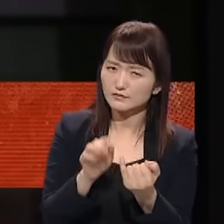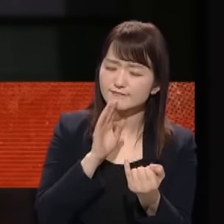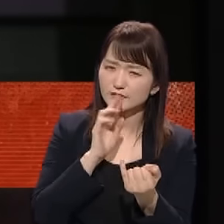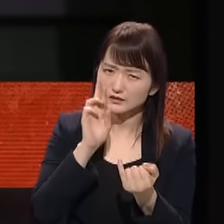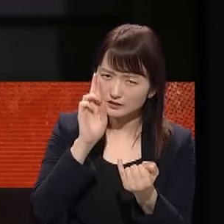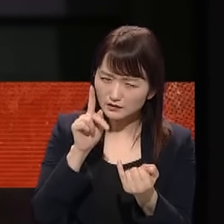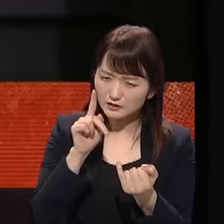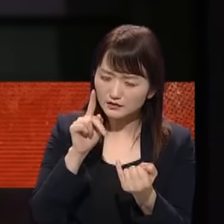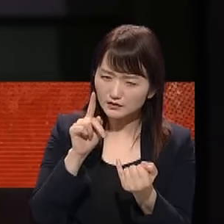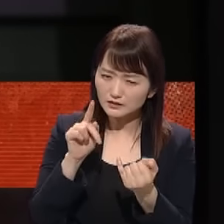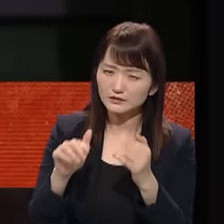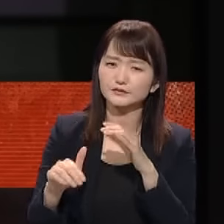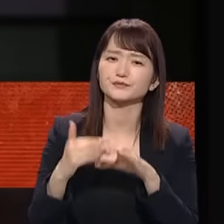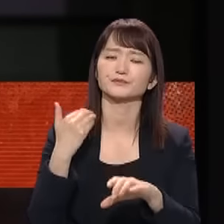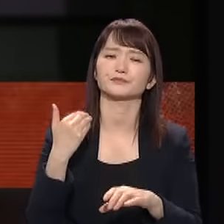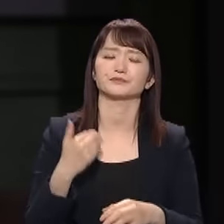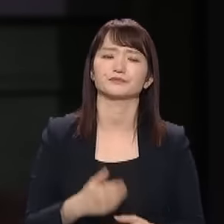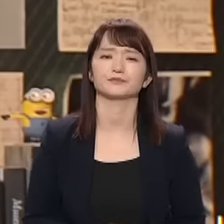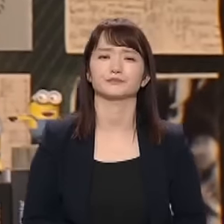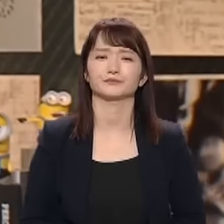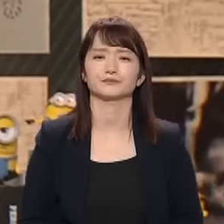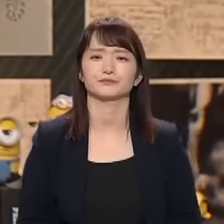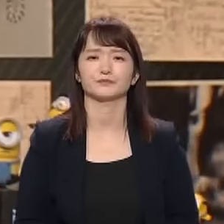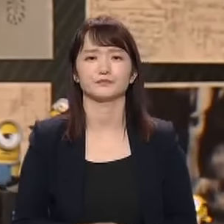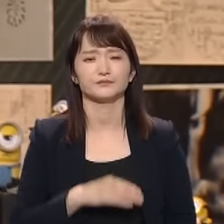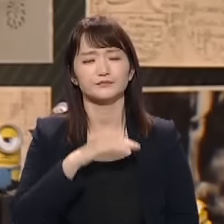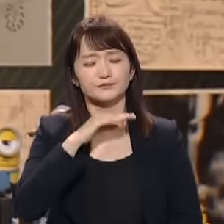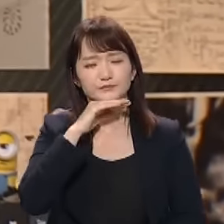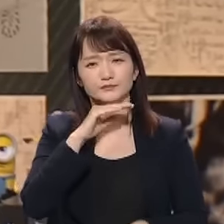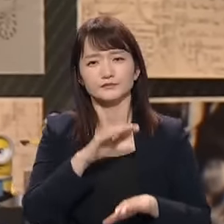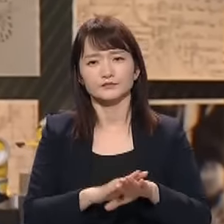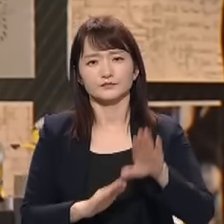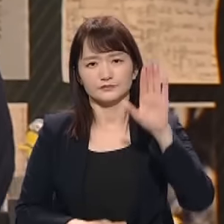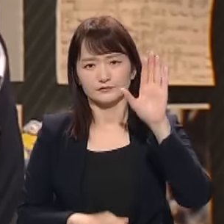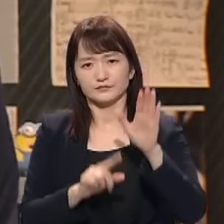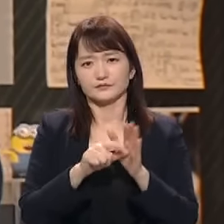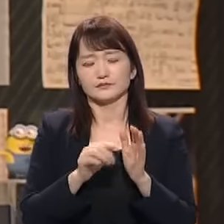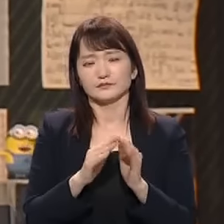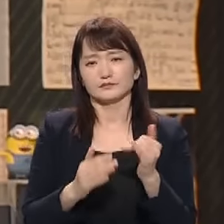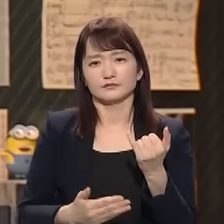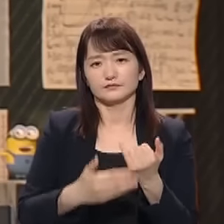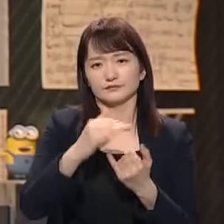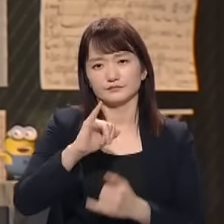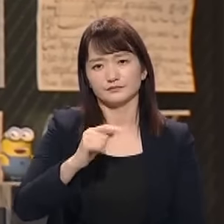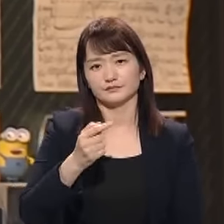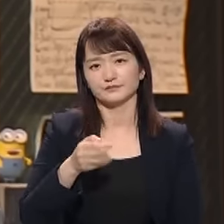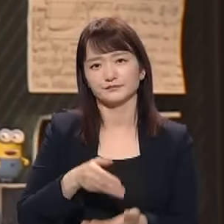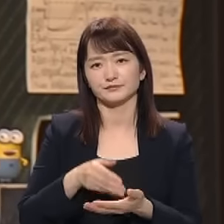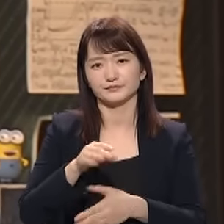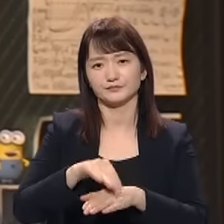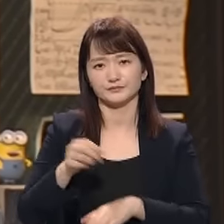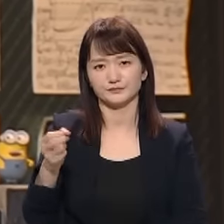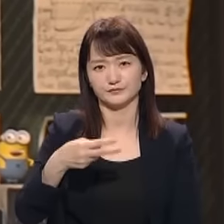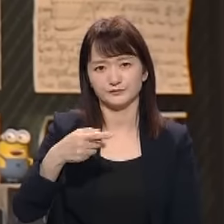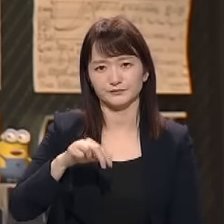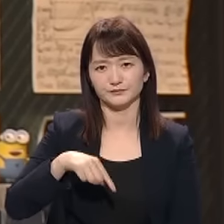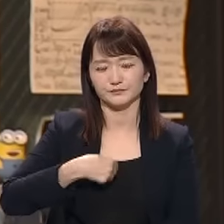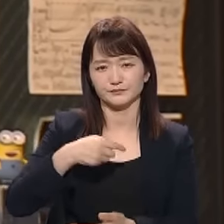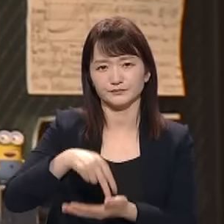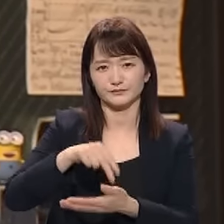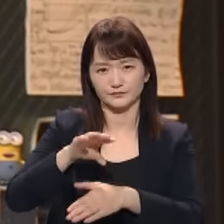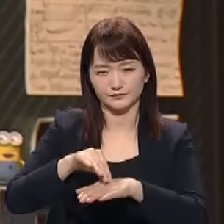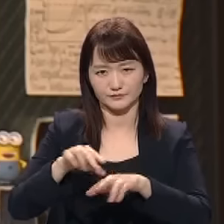맞는 건지 사연을 보내왔습니다. 그렇군요. 자, 기다리고 기다리셨던 부천 핸저타임 유튜브 JTBC 뉴스 채널과 사건 반장 독립